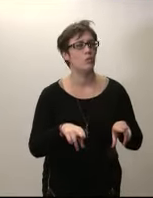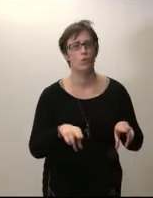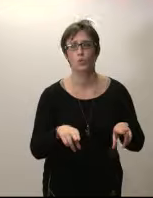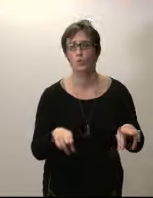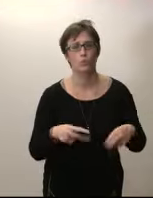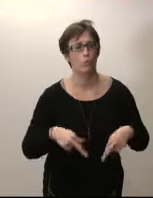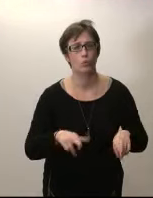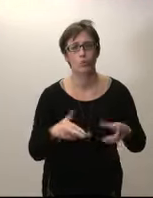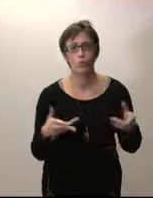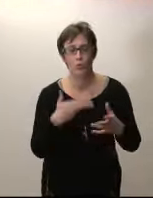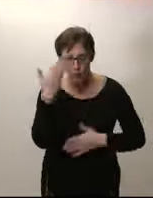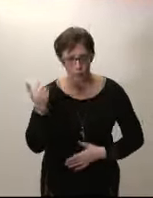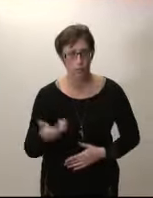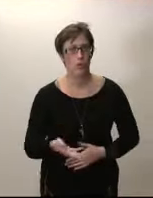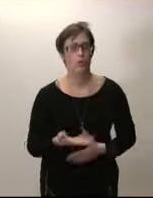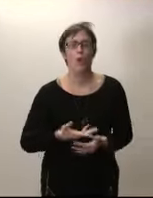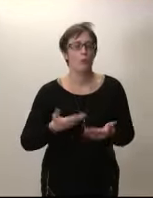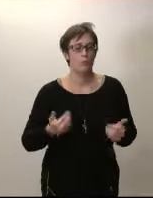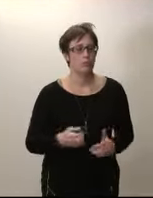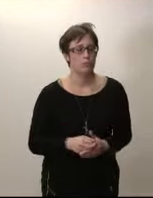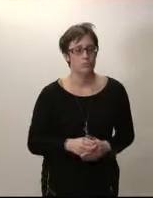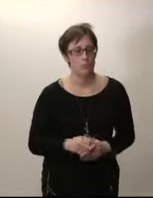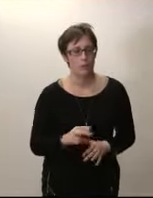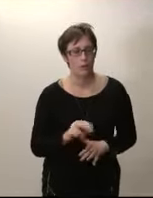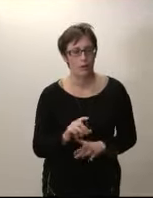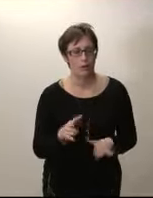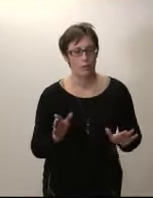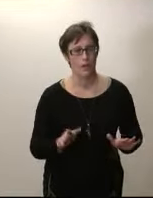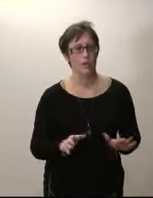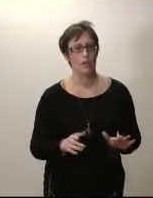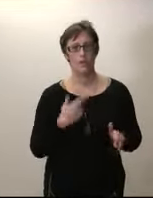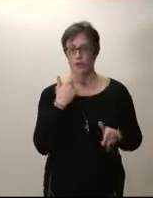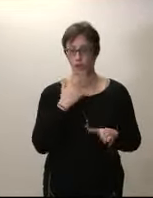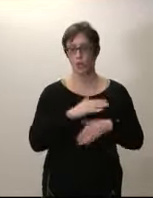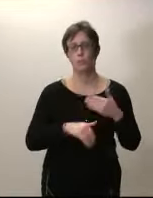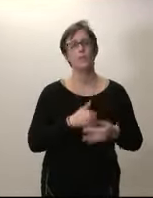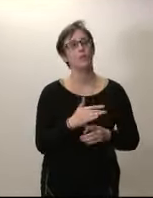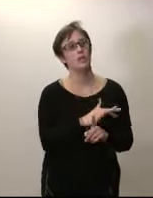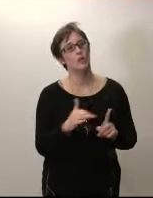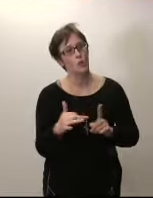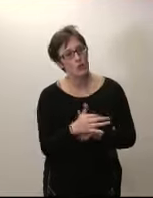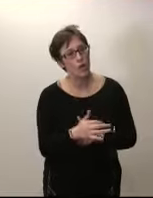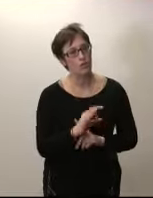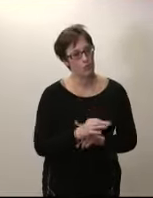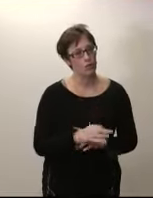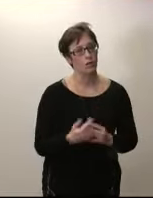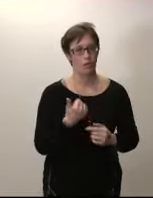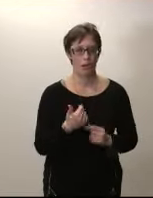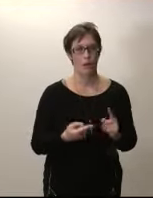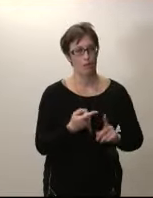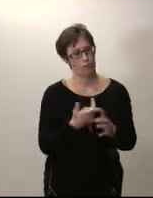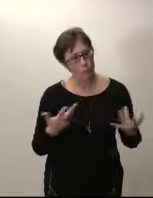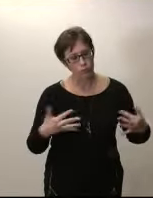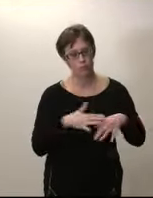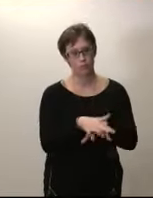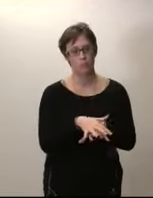comme ça, mais. Oui, enfin, bon, peu importe, mais ce que je veux dire, c'est qu'il est question de mixité sociale plus que, enfin, et pas seulement de